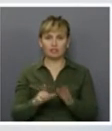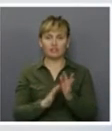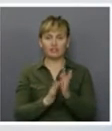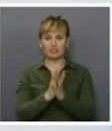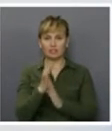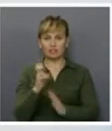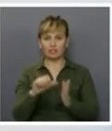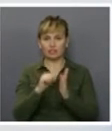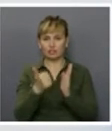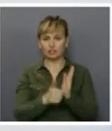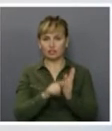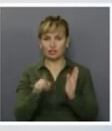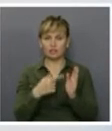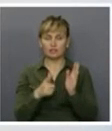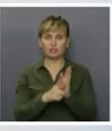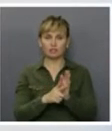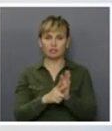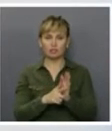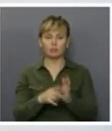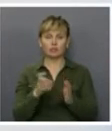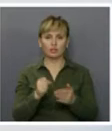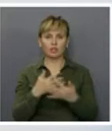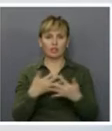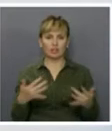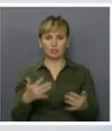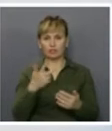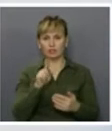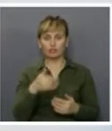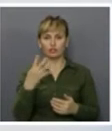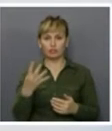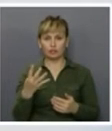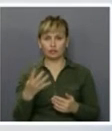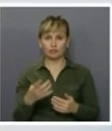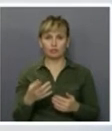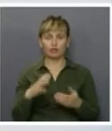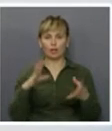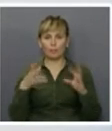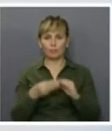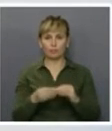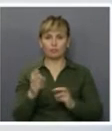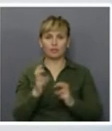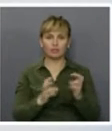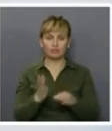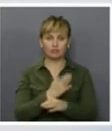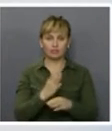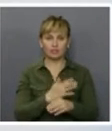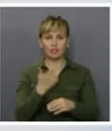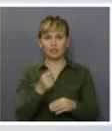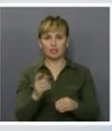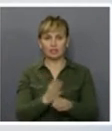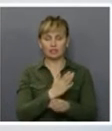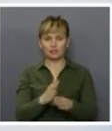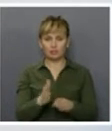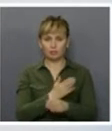на 16,7%, на сжиженный на 3,4%. Объемы производства и распределения газообразных топлива